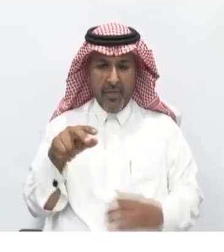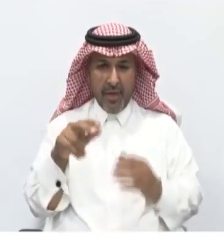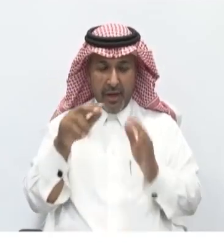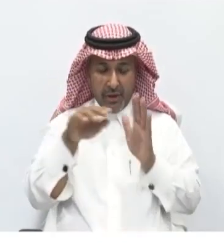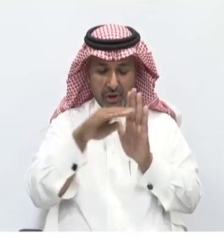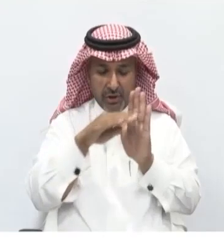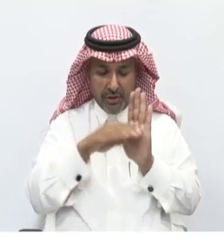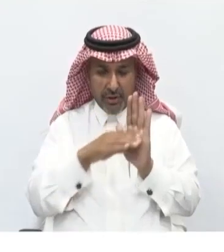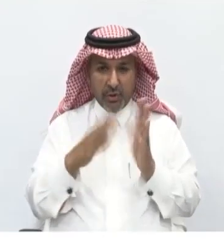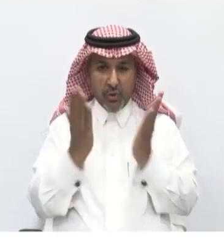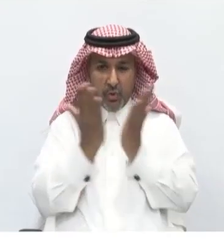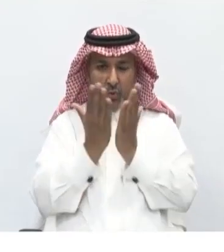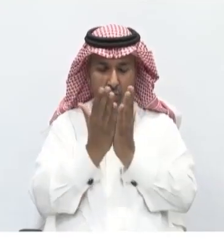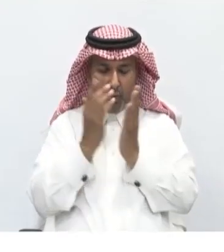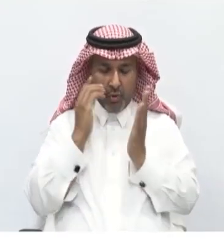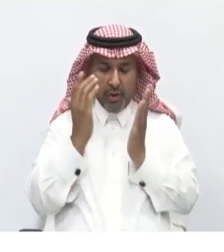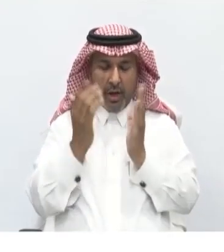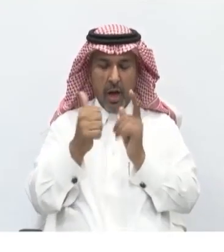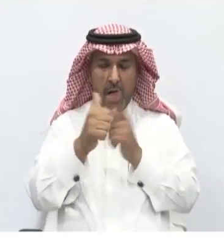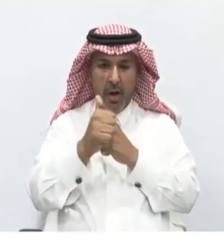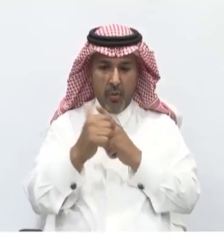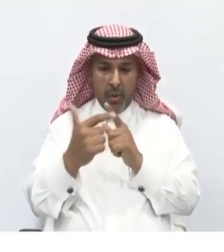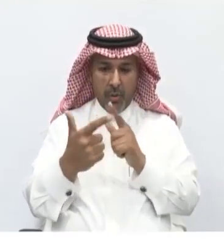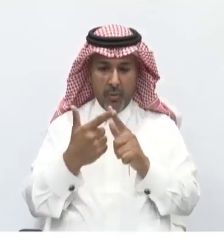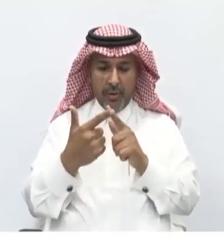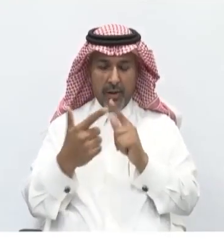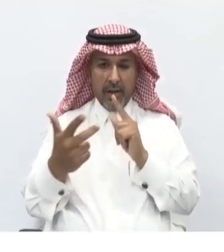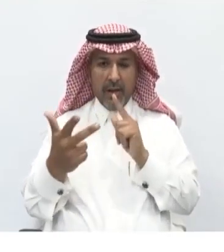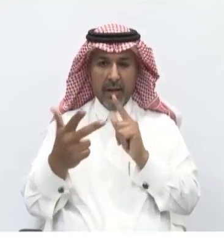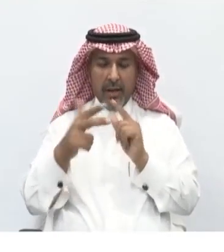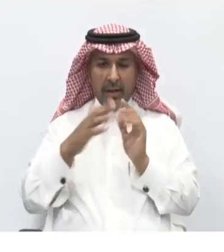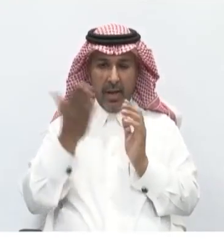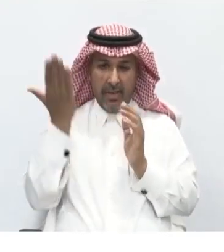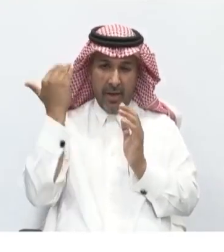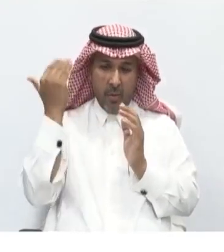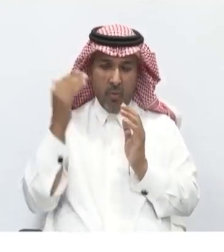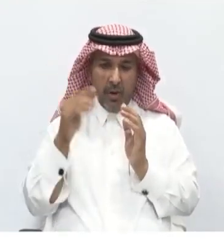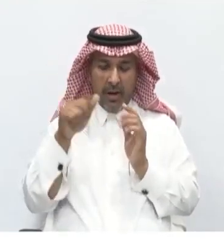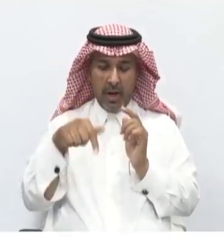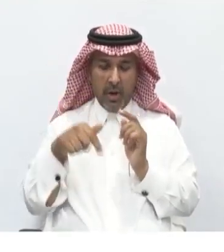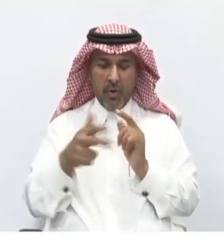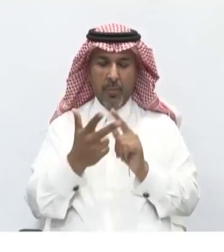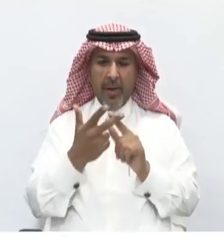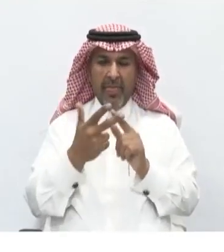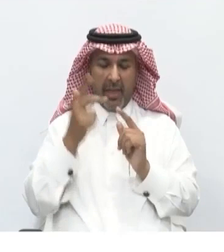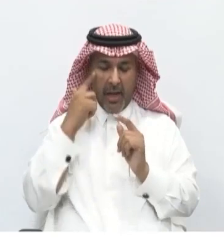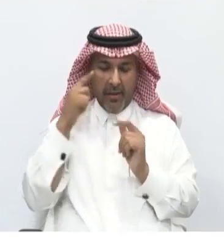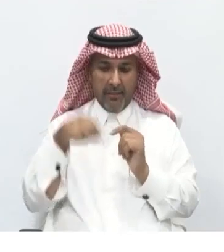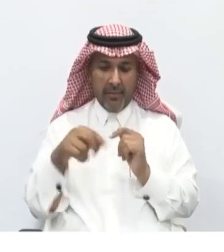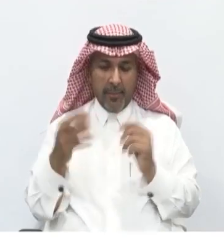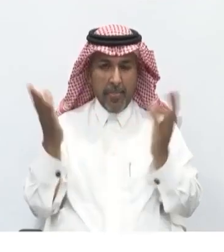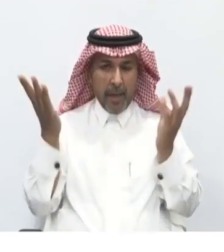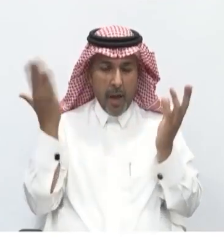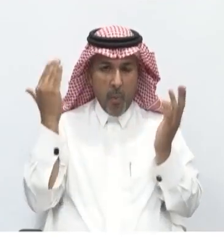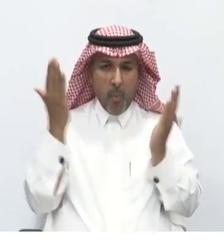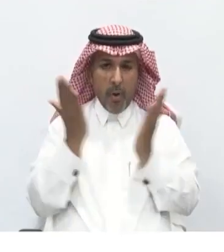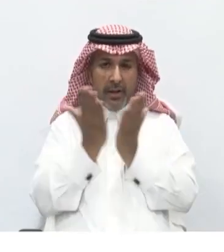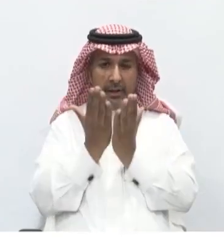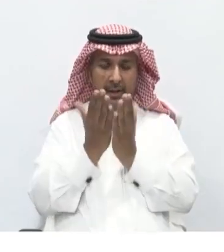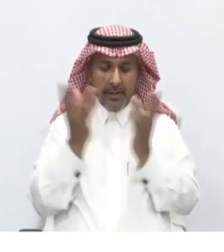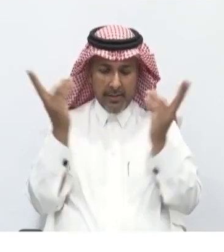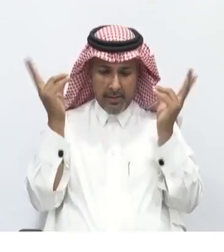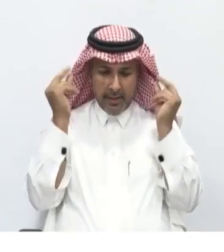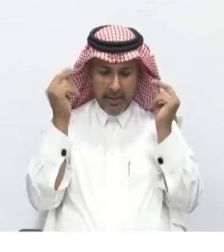بدانا فيه في الحصتين الماضيتين واليوم باذن الله سنكمل هذه الحصه ماذا تعلمنا في الدرس الماضي تعلمنا